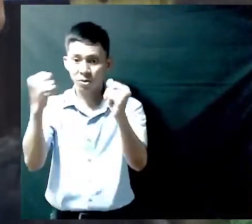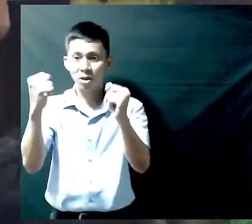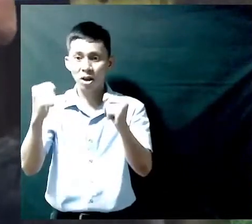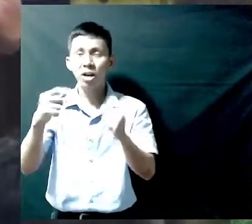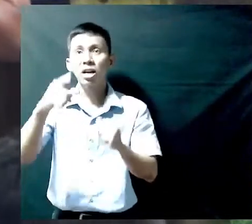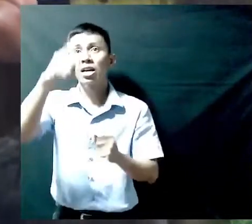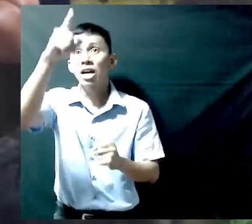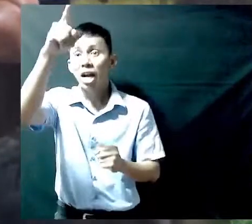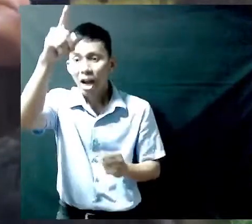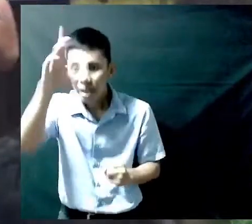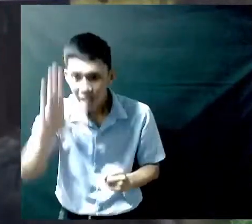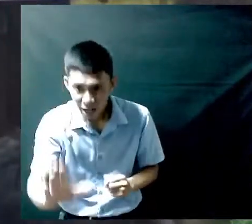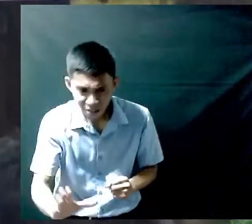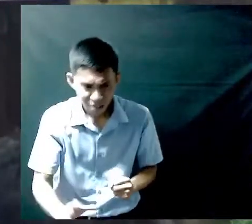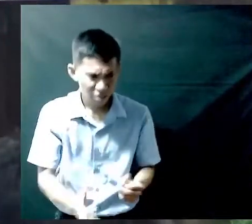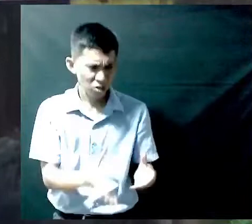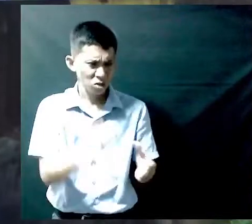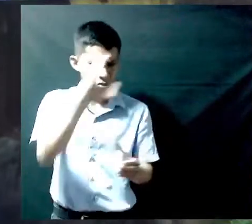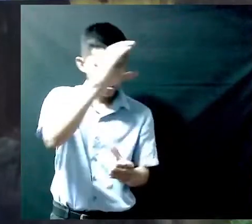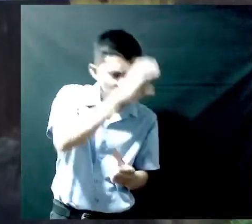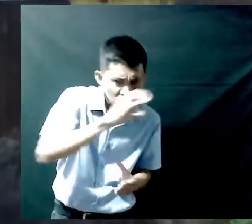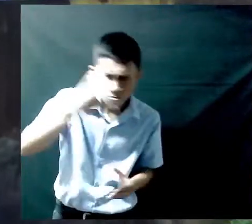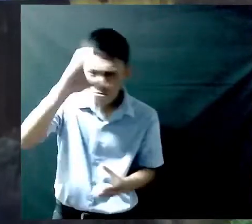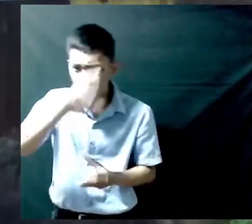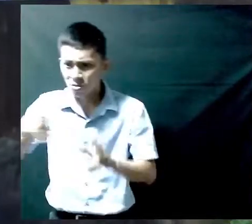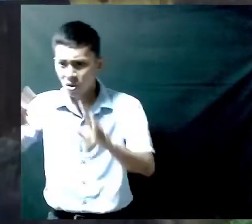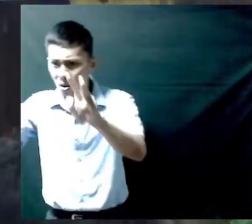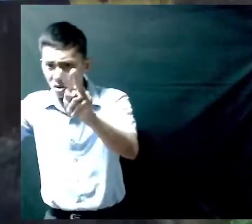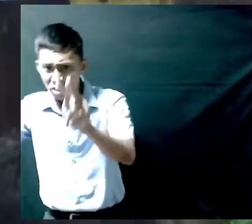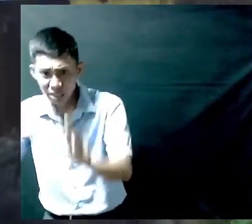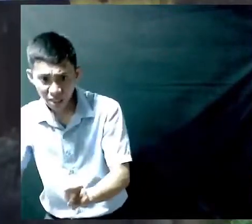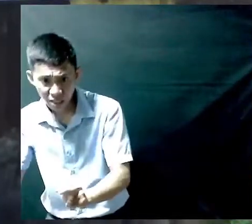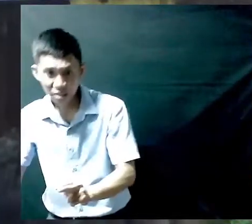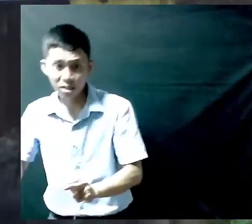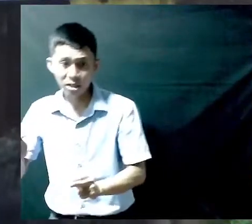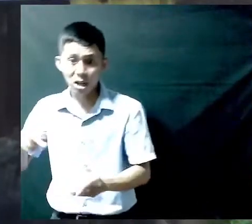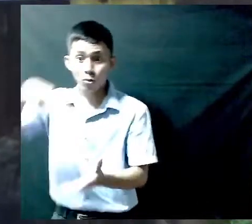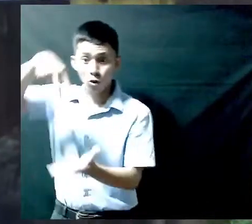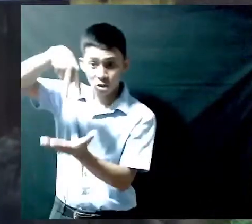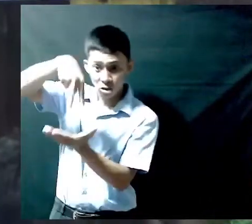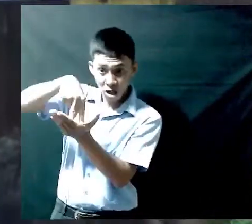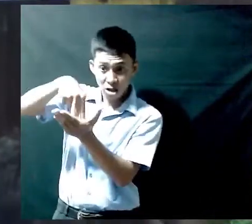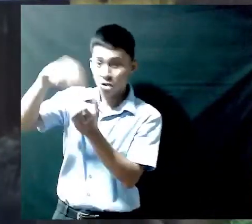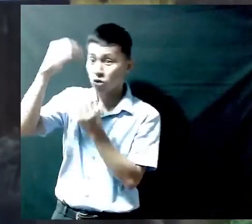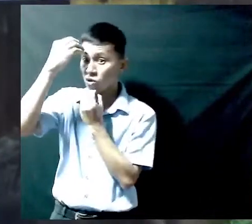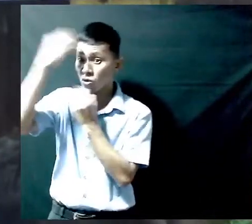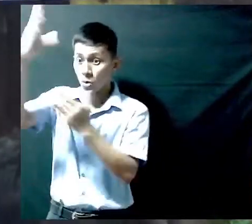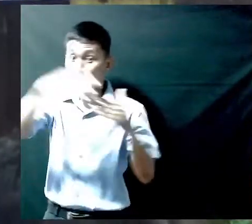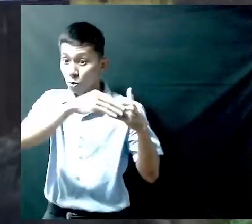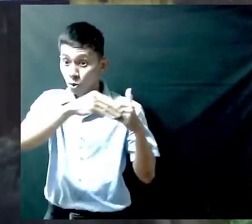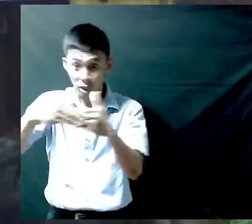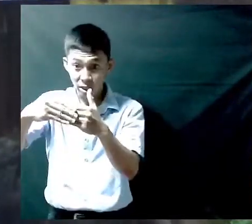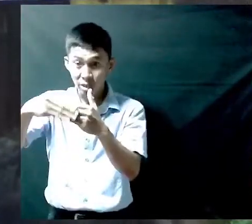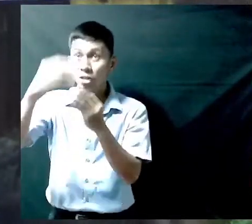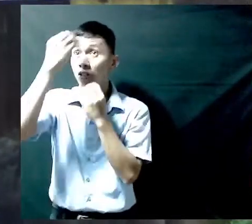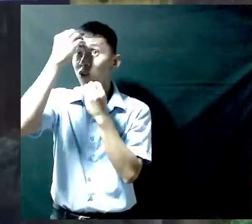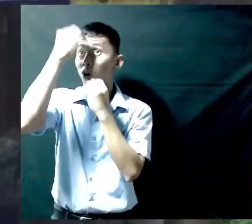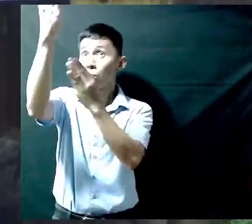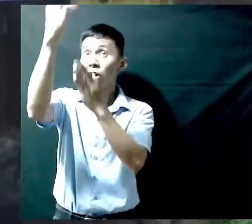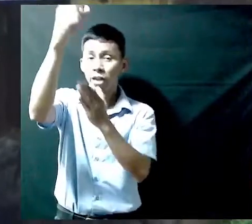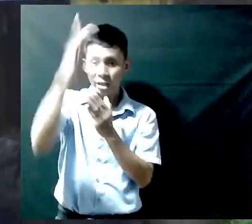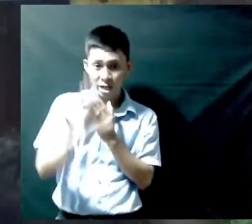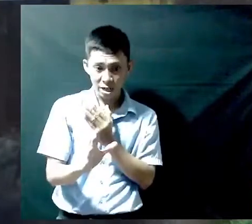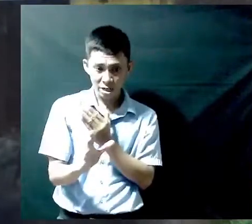needs somebody to use to stand before God and this